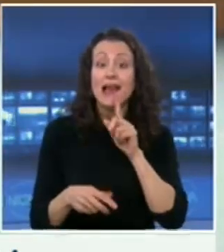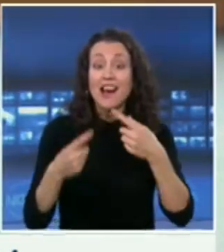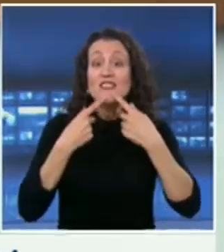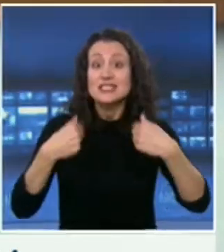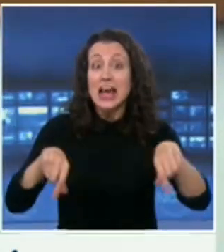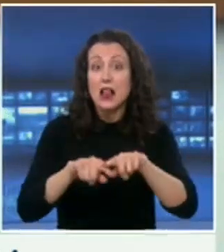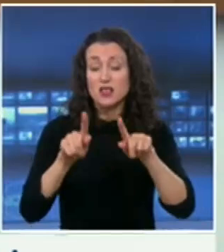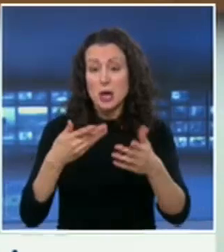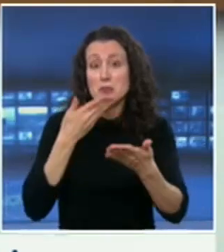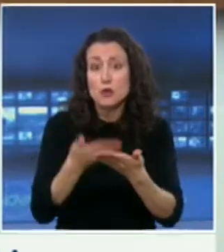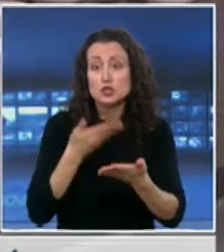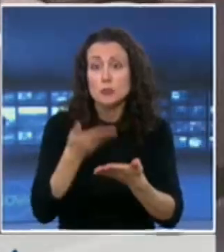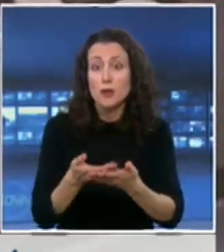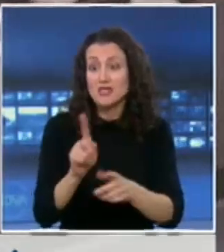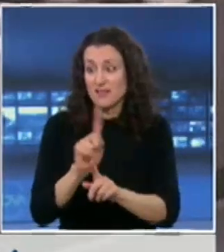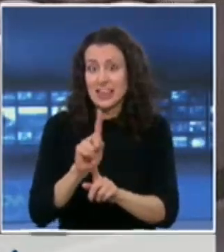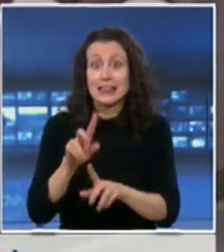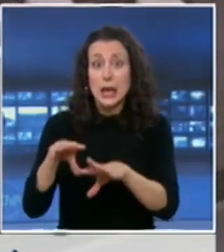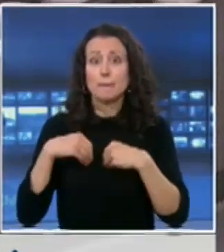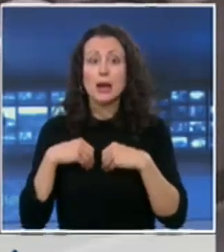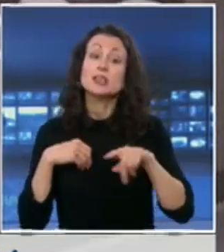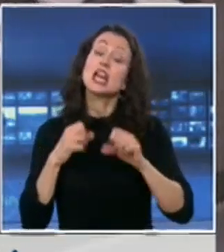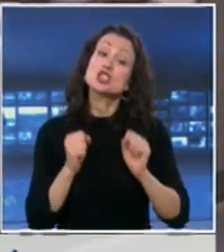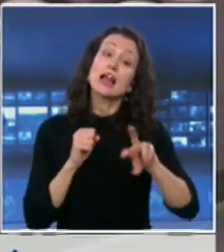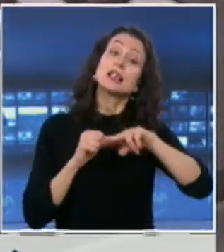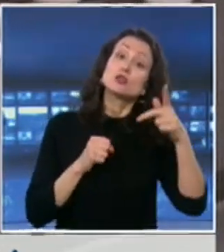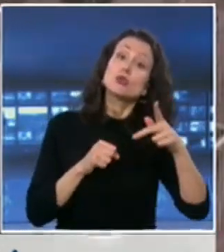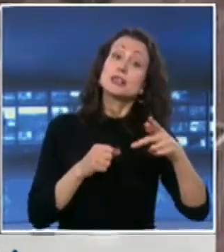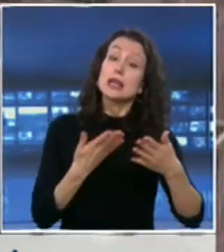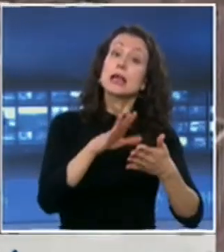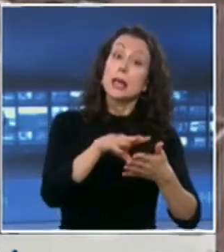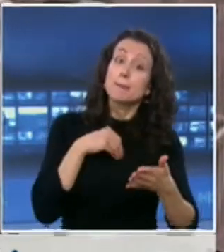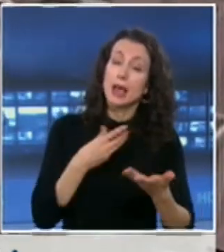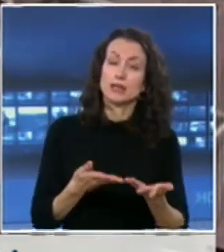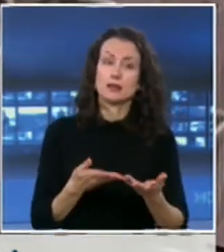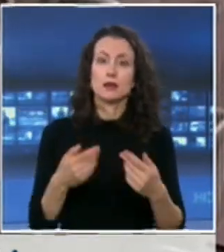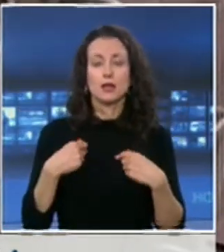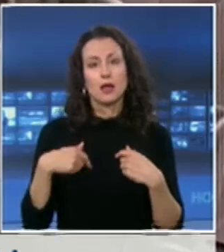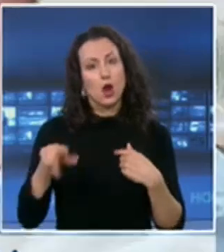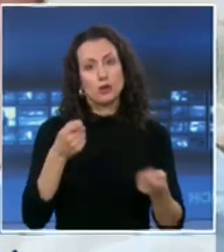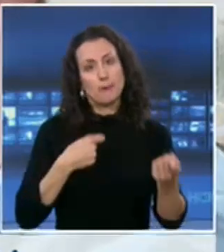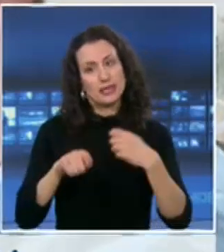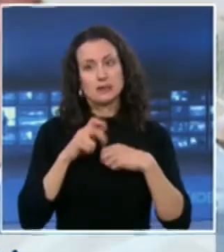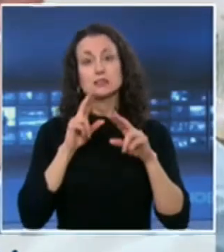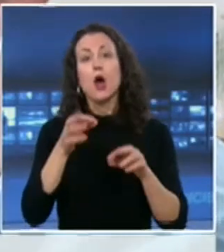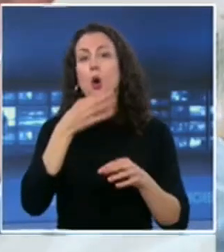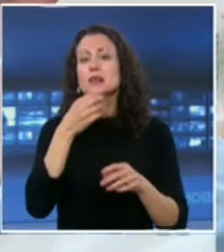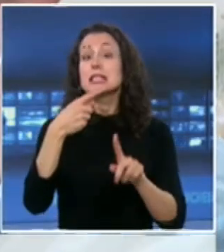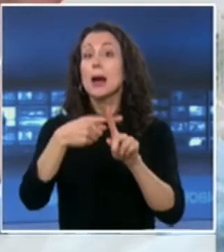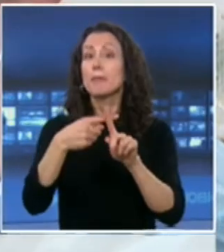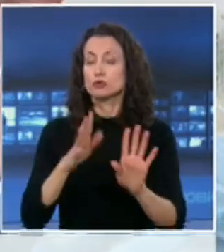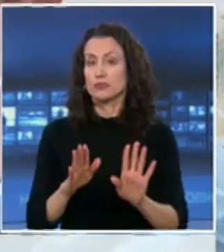да чакате мнозинството да ви ги подкрепят. От фармацевтичния бранш поискаха подкрепа и обясниха плюсовете. Това ще от полза